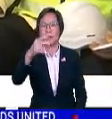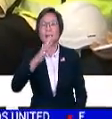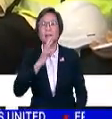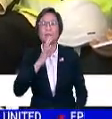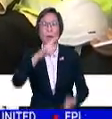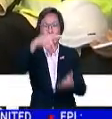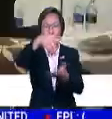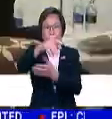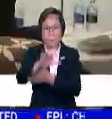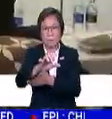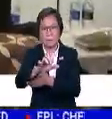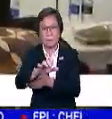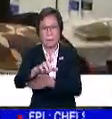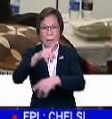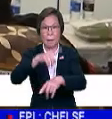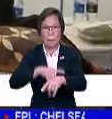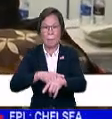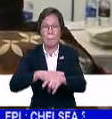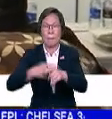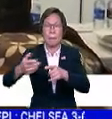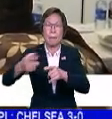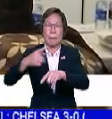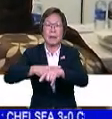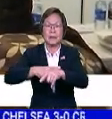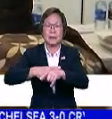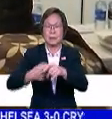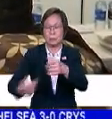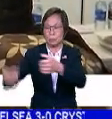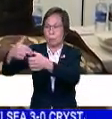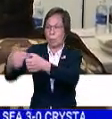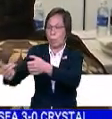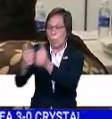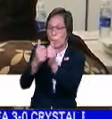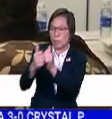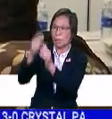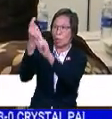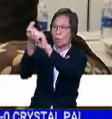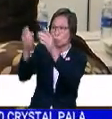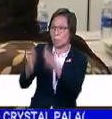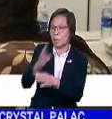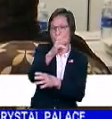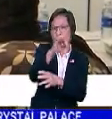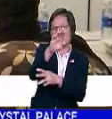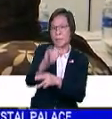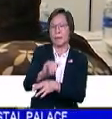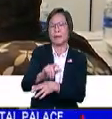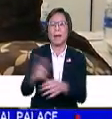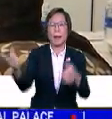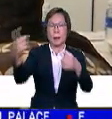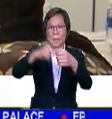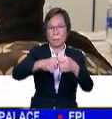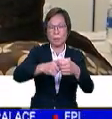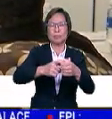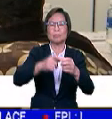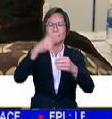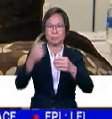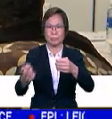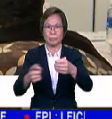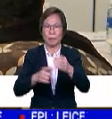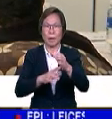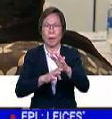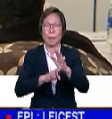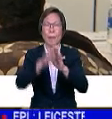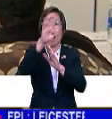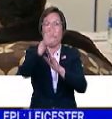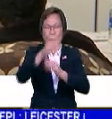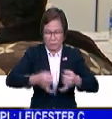sidang media selepas sesi libat urus bersama kontraktor di Miri. Dalam perkembangan berkaitan mengulas mengenai pembangunan Jalan Link